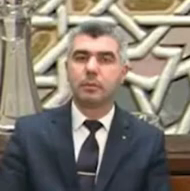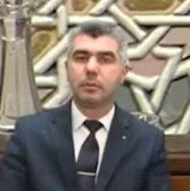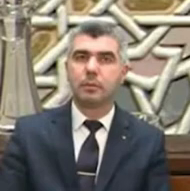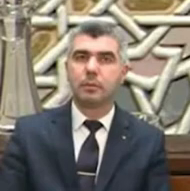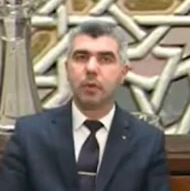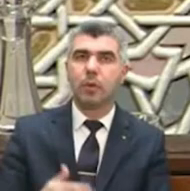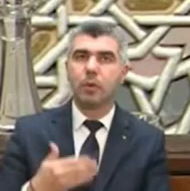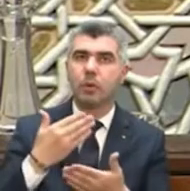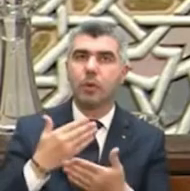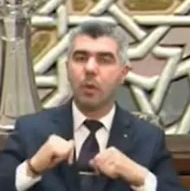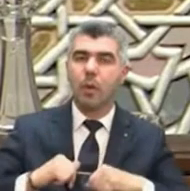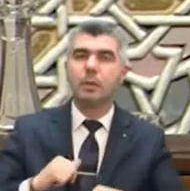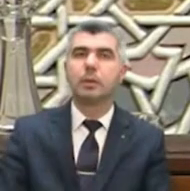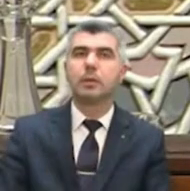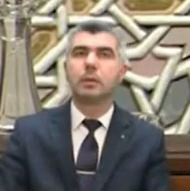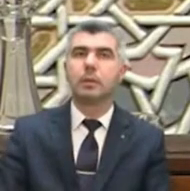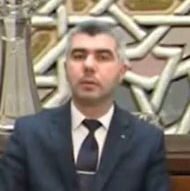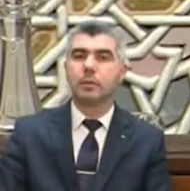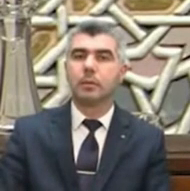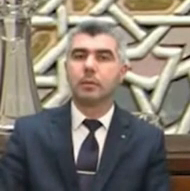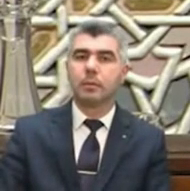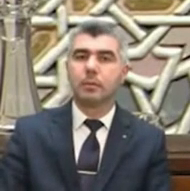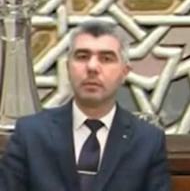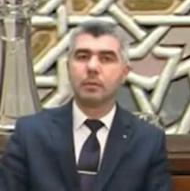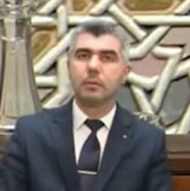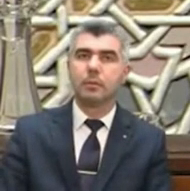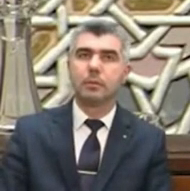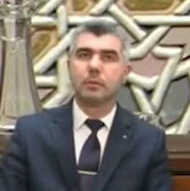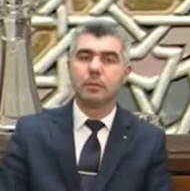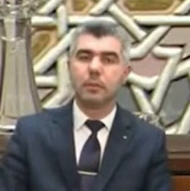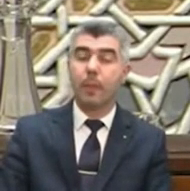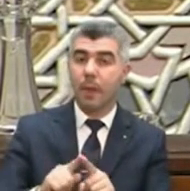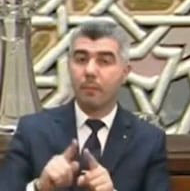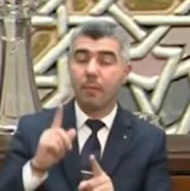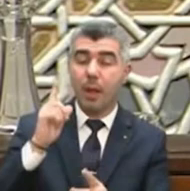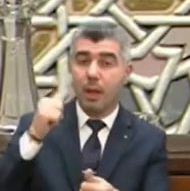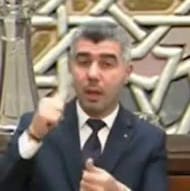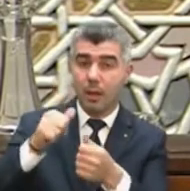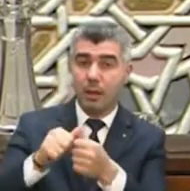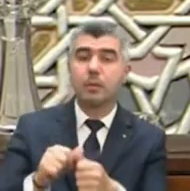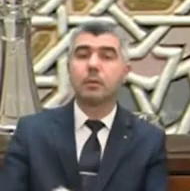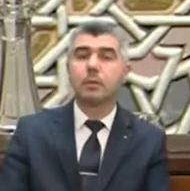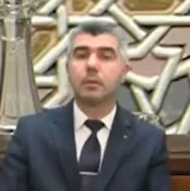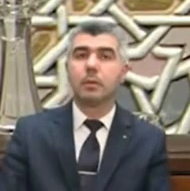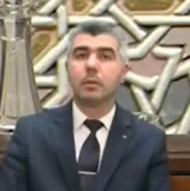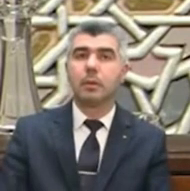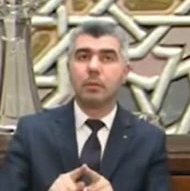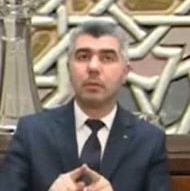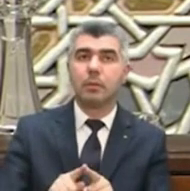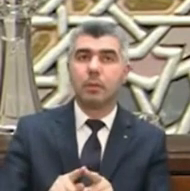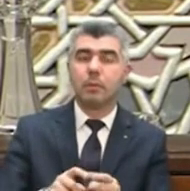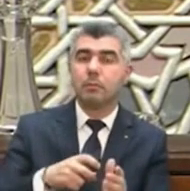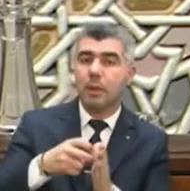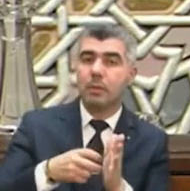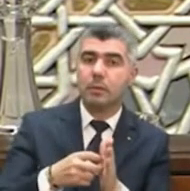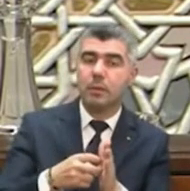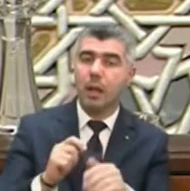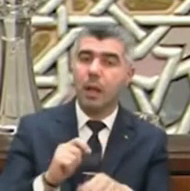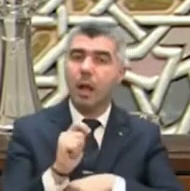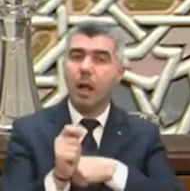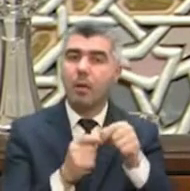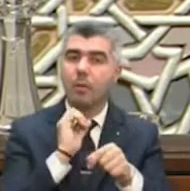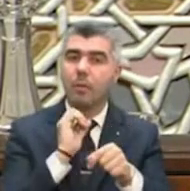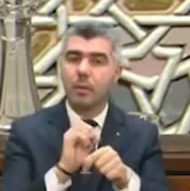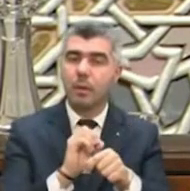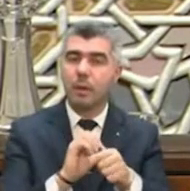شكرا سيد الرئيس، شكرا سيد النائب المحترم. بغيت نذكر بالاهميه ديال النقل في العالم